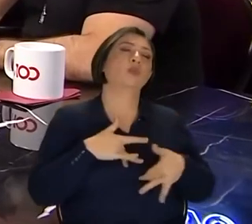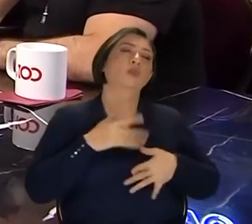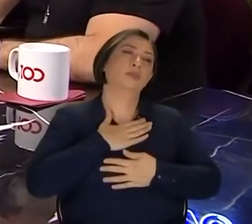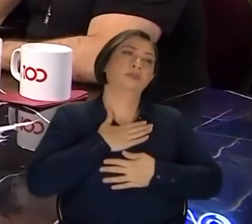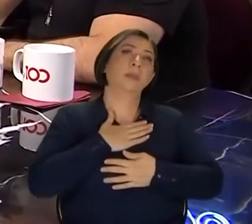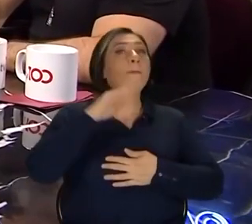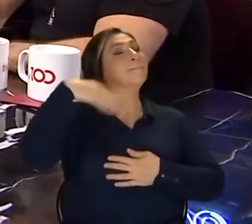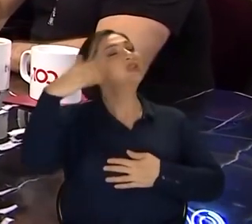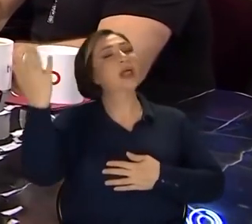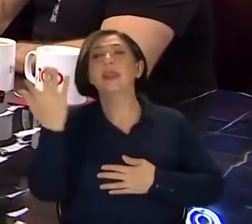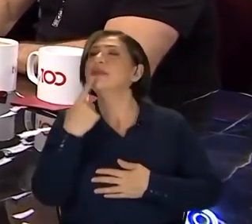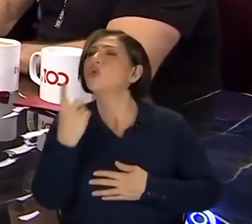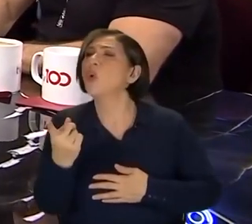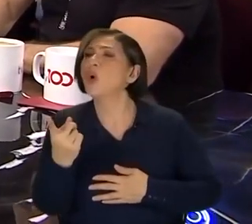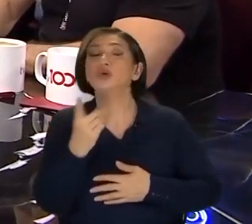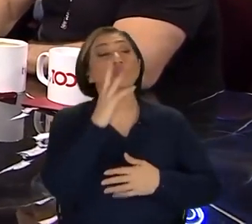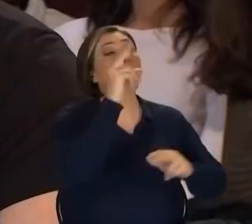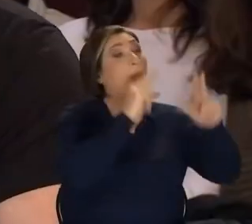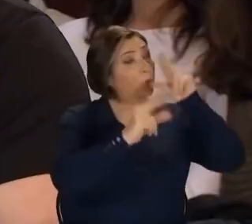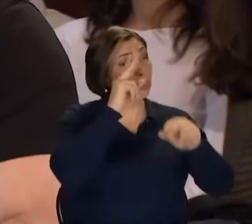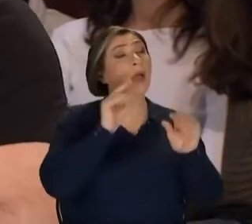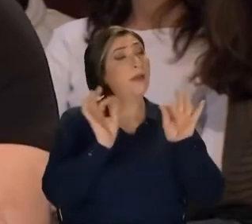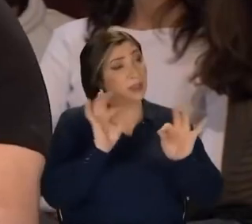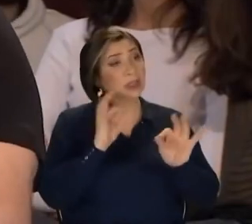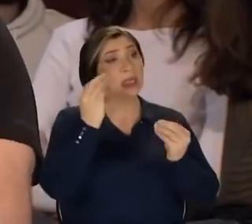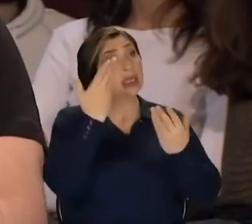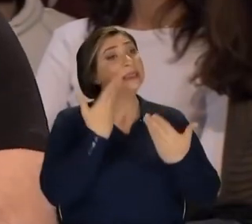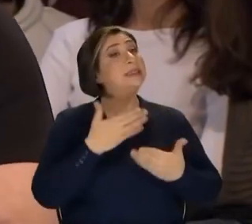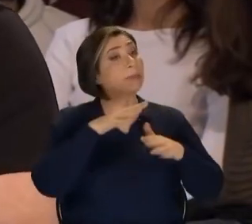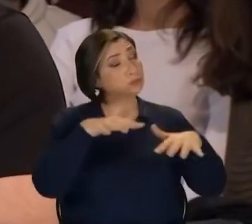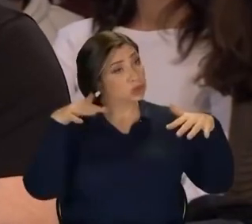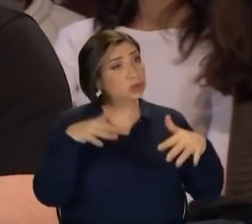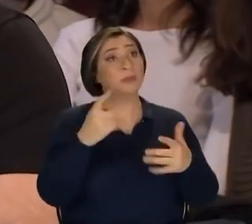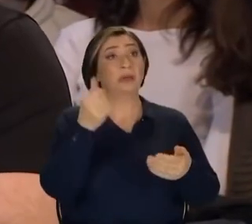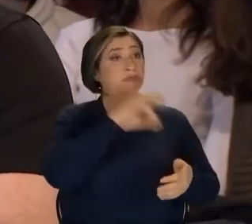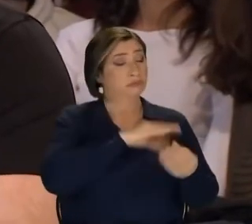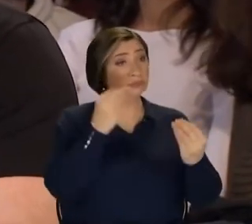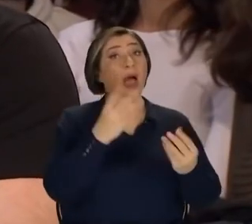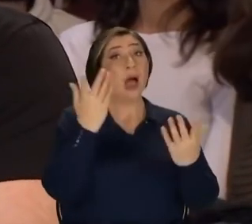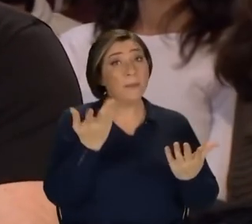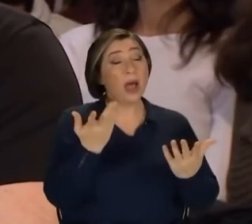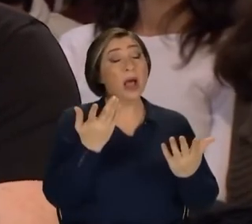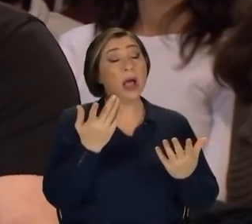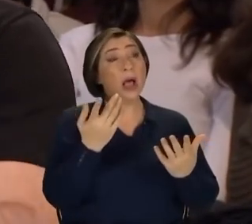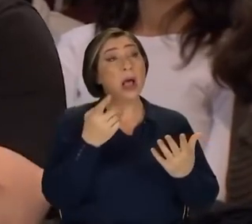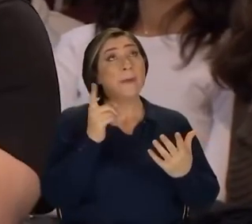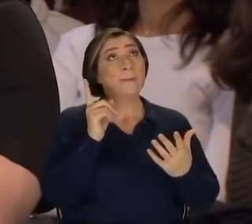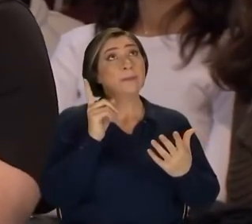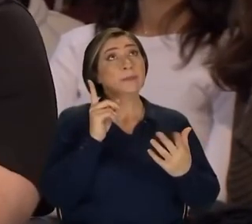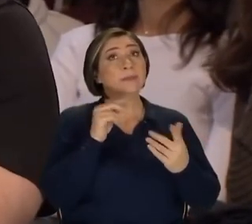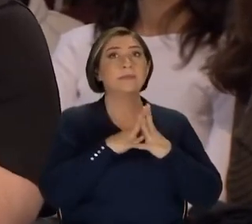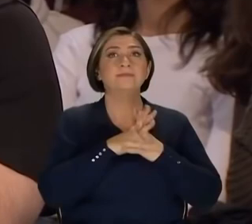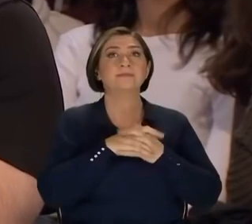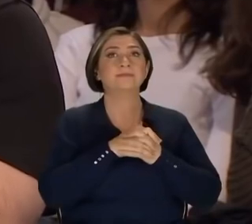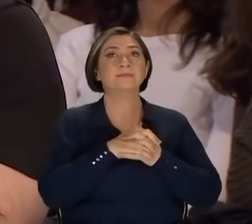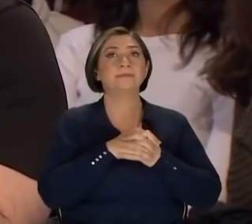Yaptığım şeyden çok memnunum. Başkaları ne diyor? Başkaları çok övüyor. Çok beğeniyorlar, evet. Çok beğeniyorlar. İyi izlenmiş de bir filmdir. Evet. Yani ama o bir hani nasıl